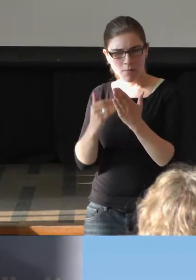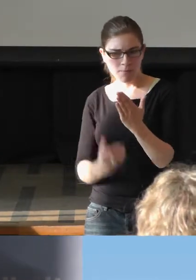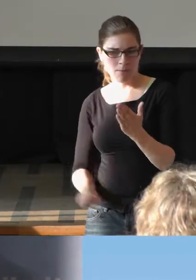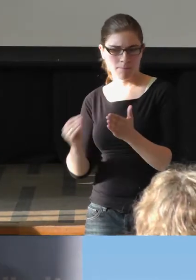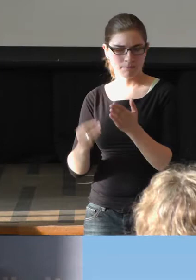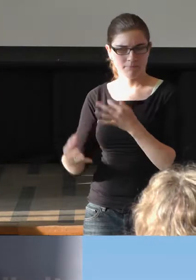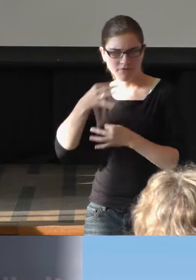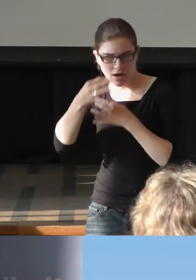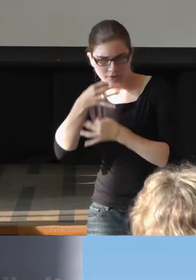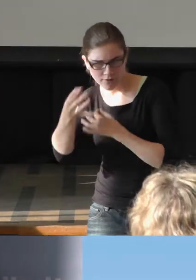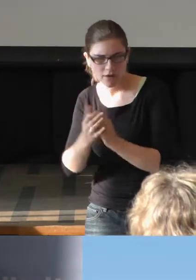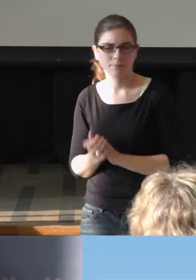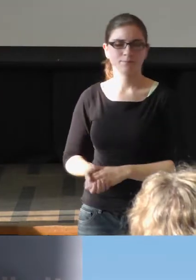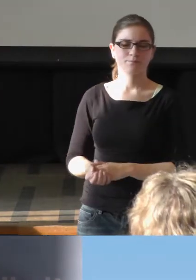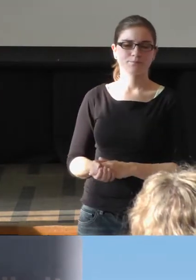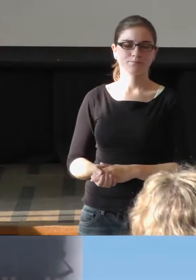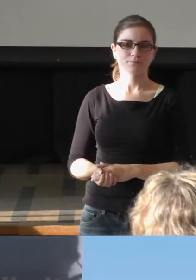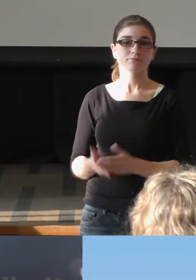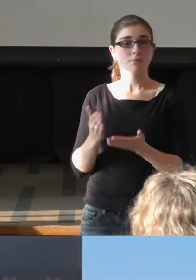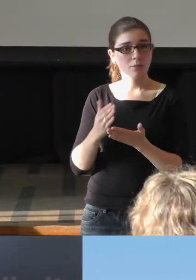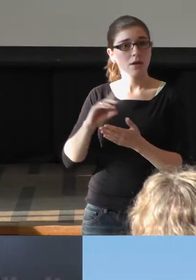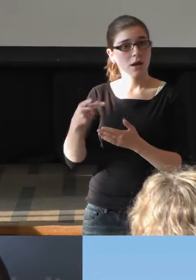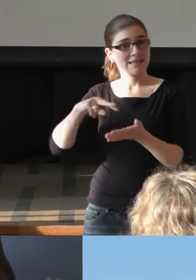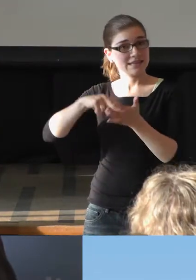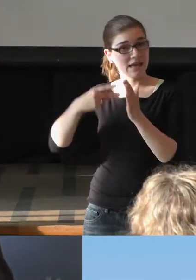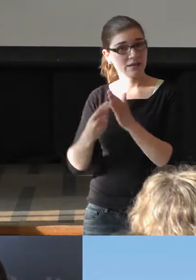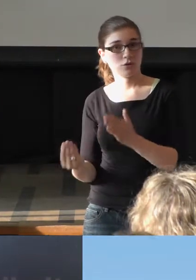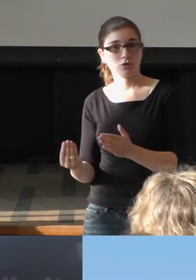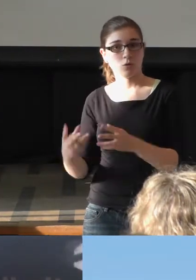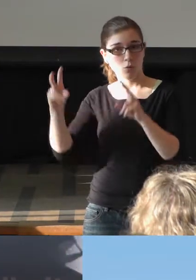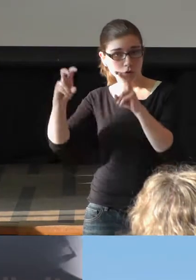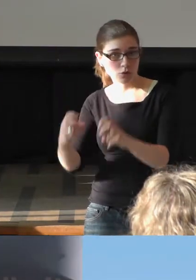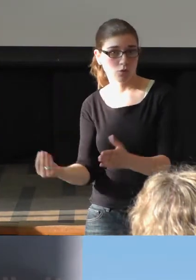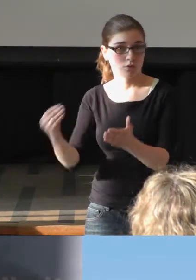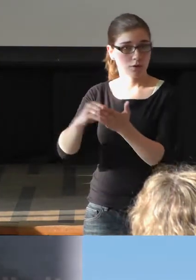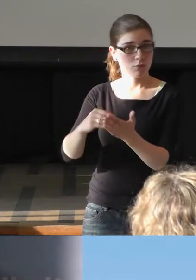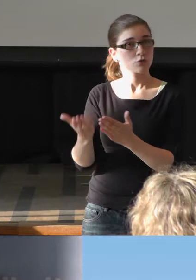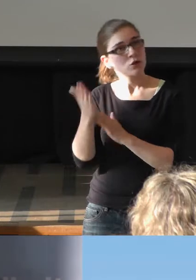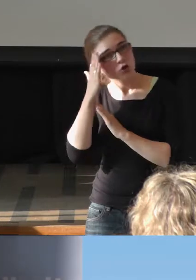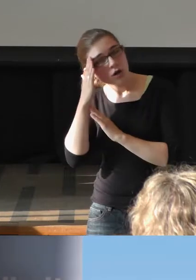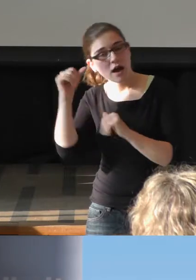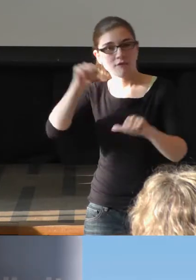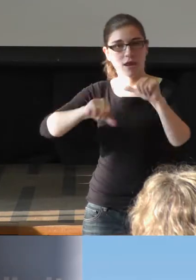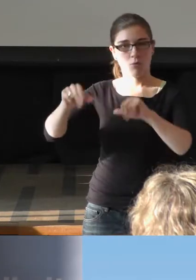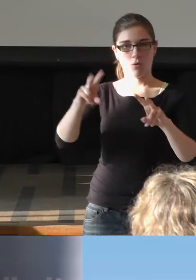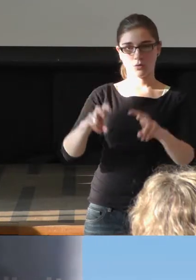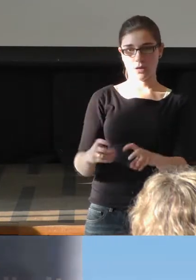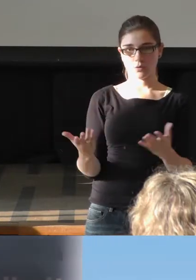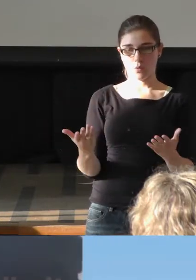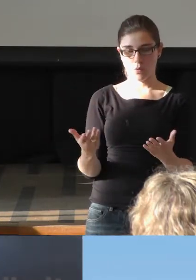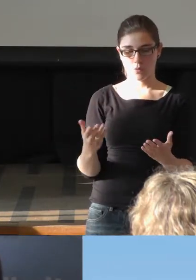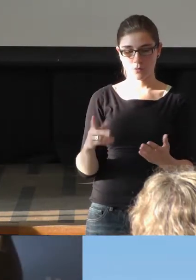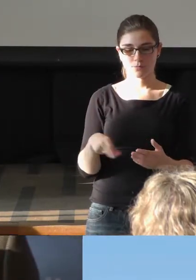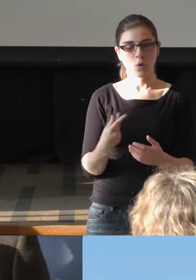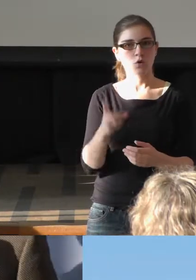Man kann dann letzten Endes auch technische Zusatzuntersuchungen machen, dazu gehört die Schlaflabountersuchung und vor allen Dingen auch ein